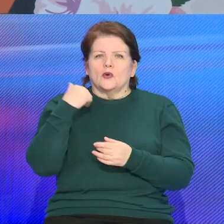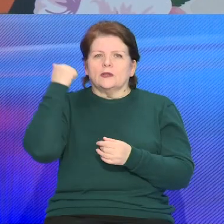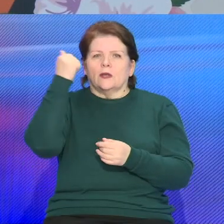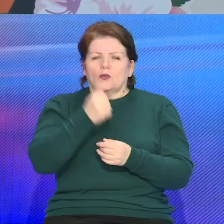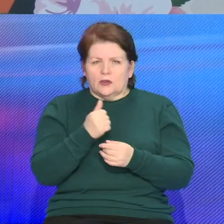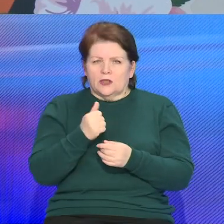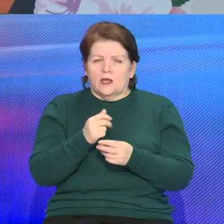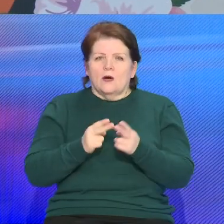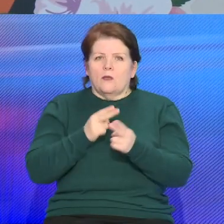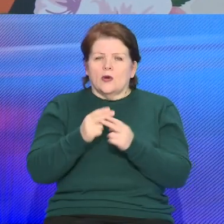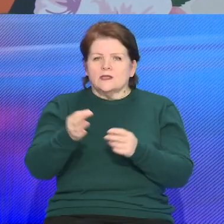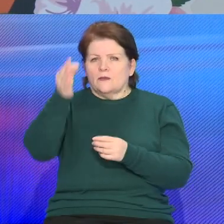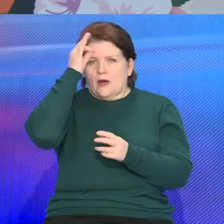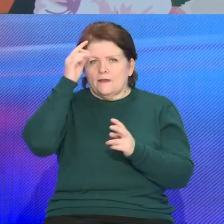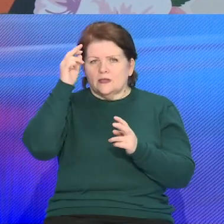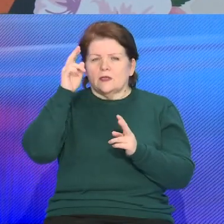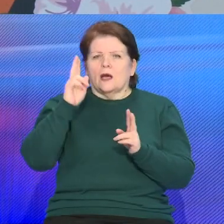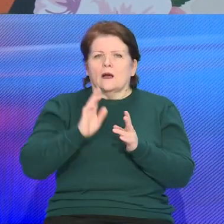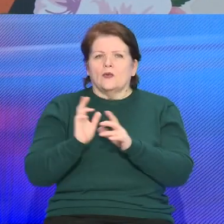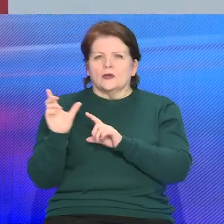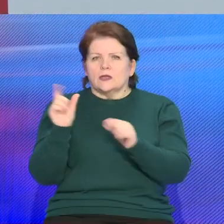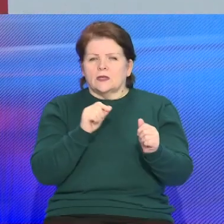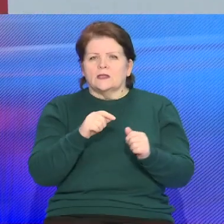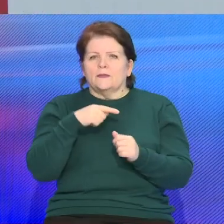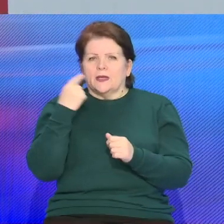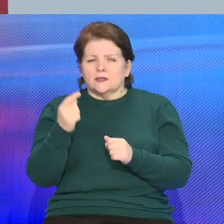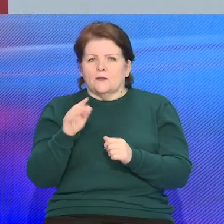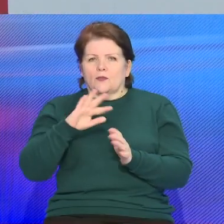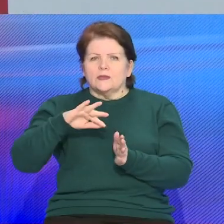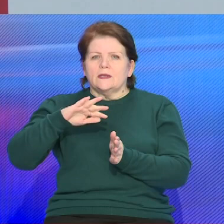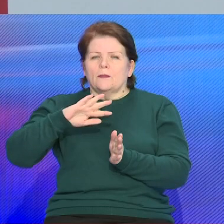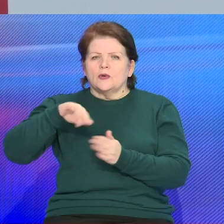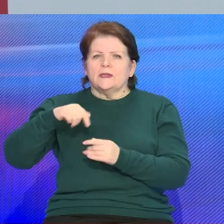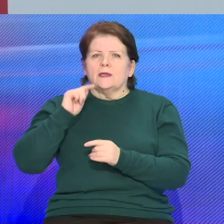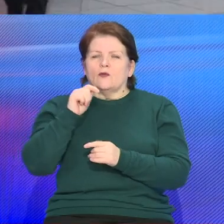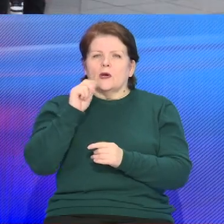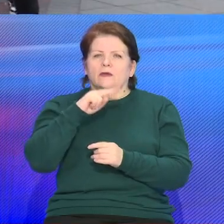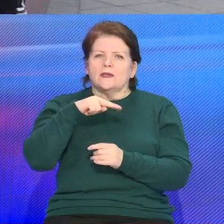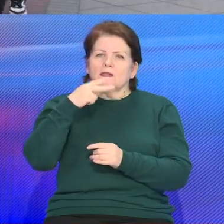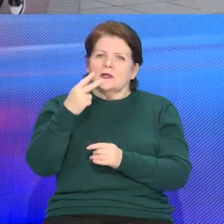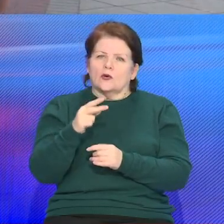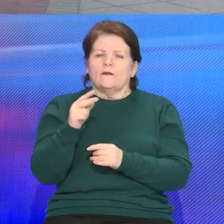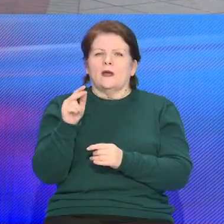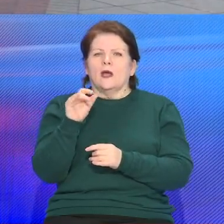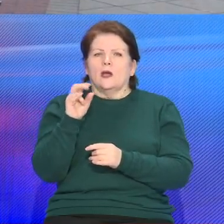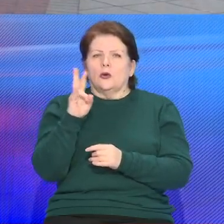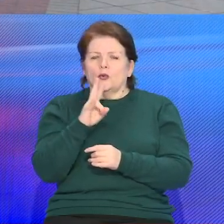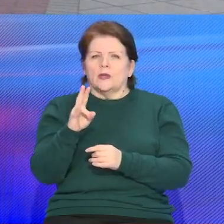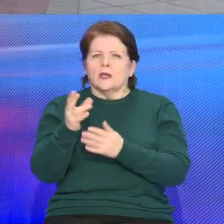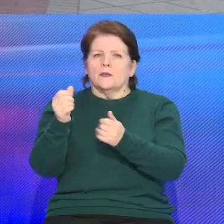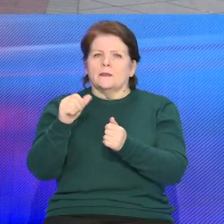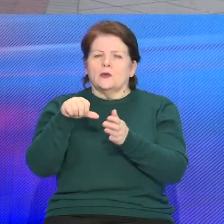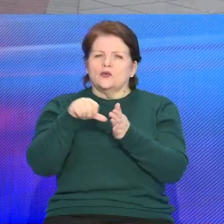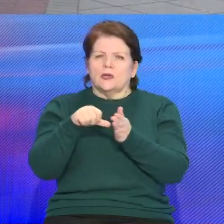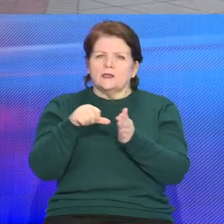памяці адпраўляўся ў падарожжа з Брэста пасля таго, як 22 чэрвеня рабяты прымалі ўдзел у мерапрыемствах у Брэсцкай